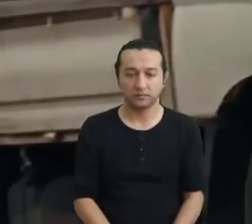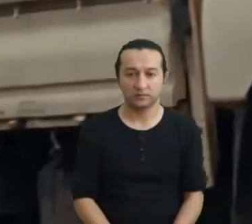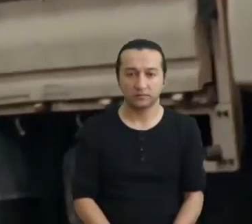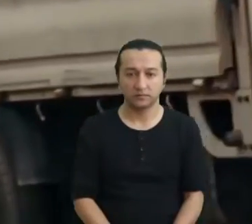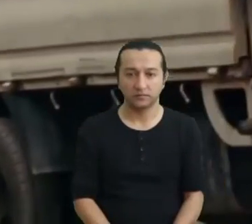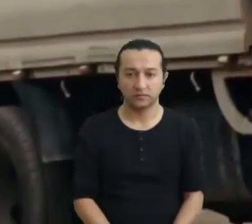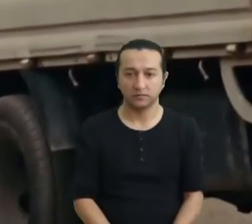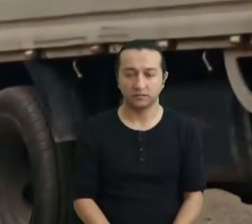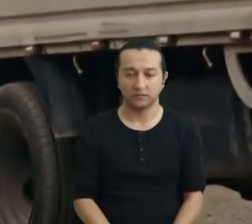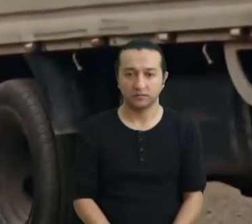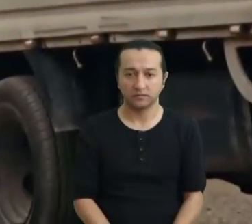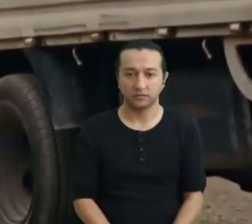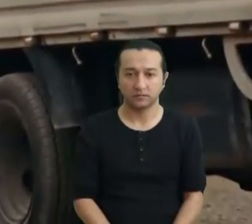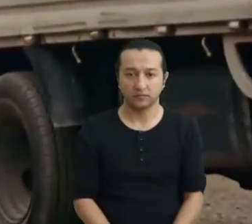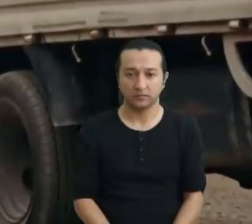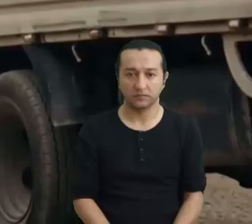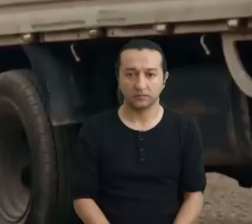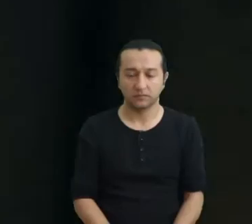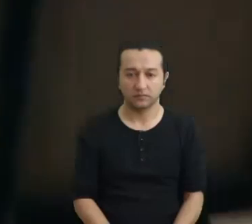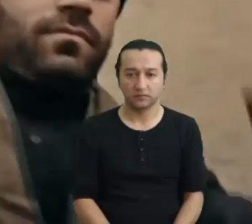Şoför arka kapağa yürüyor.